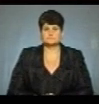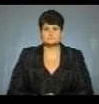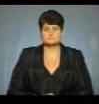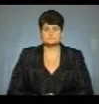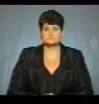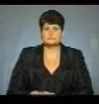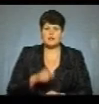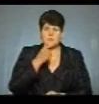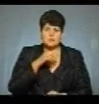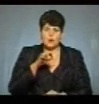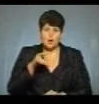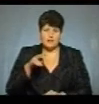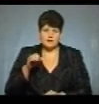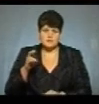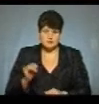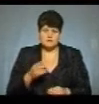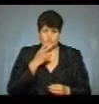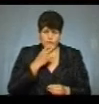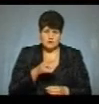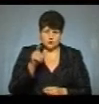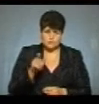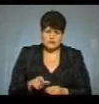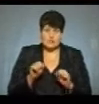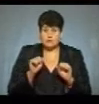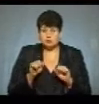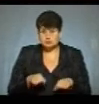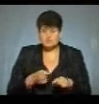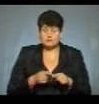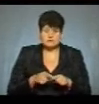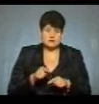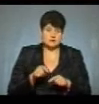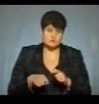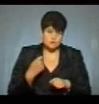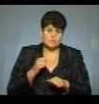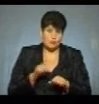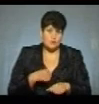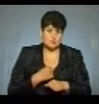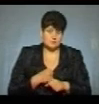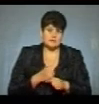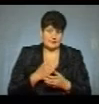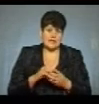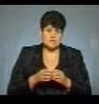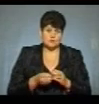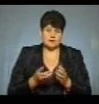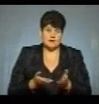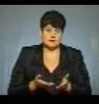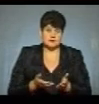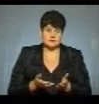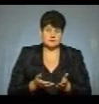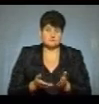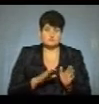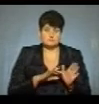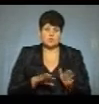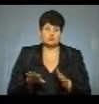Пане Олександре, тобто бачили людину, яка, можливо, цей злочин могла вчинити? Чи є щось, якісь результати, тому що вже